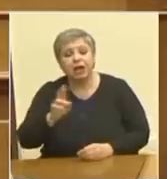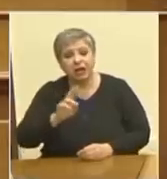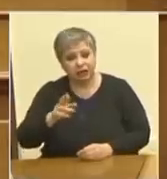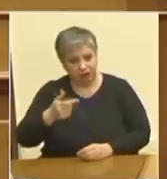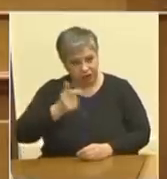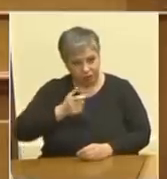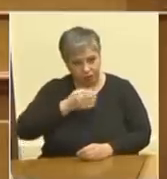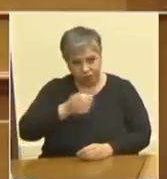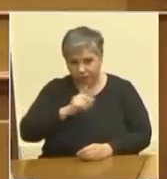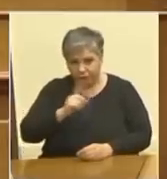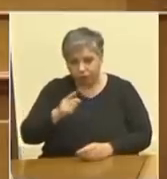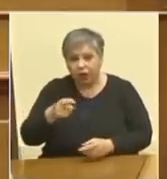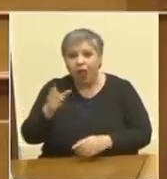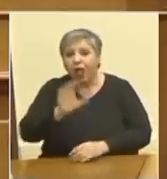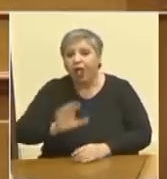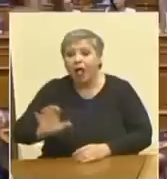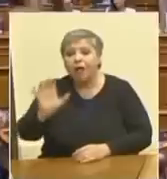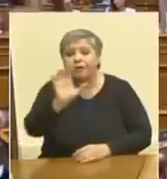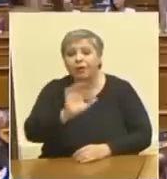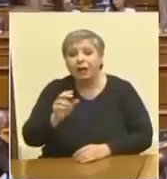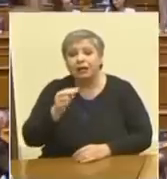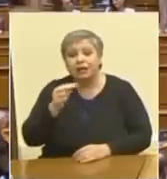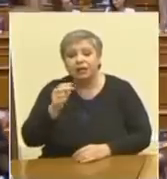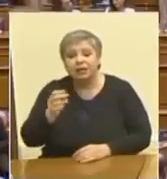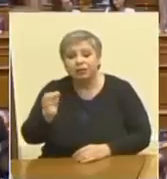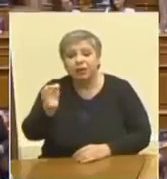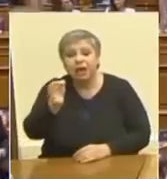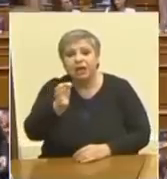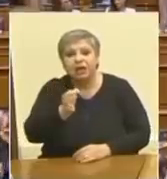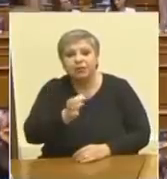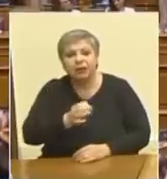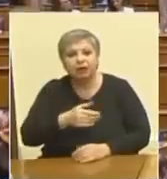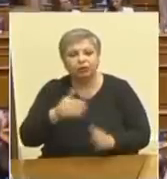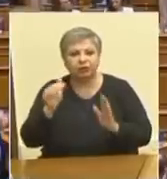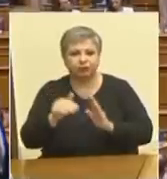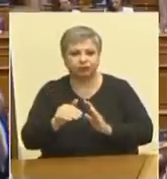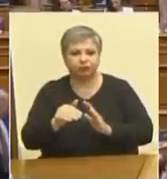Τσίπρα. Οι ευρωπαϊκοί θεσμοί το είπαν. Και